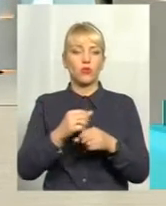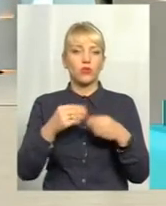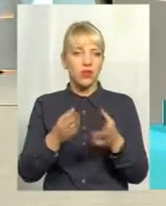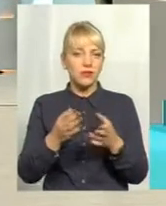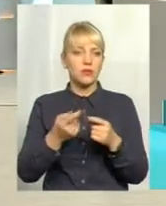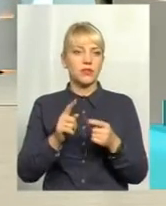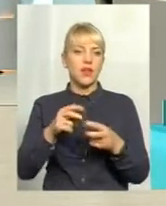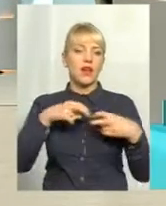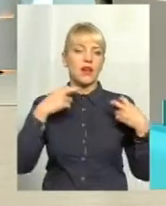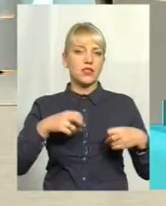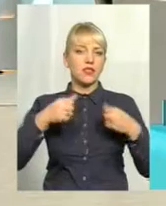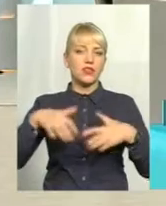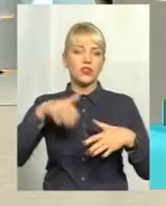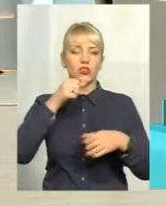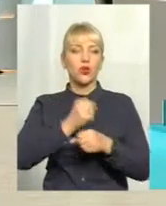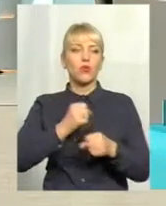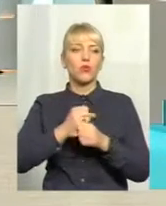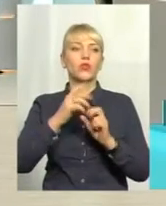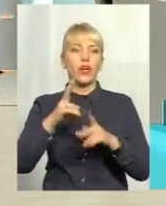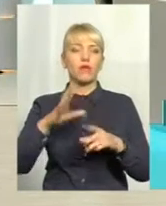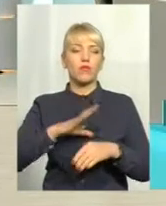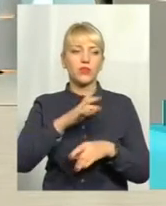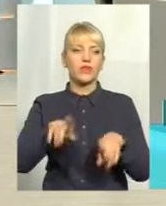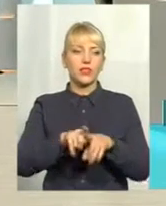і втратити роботу. От як бути в такій ситуації?